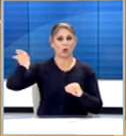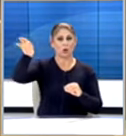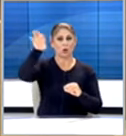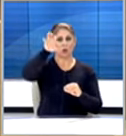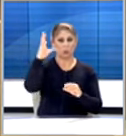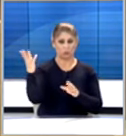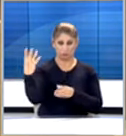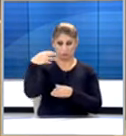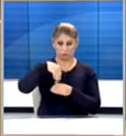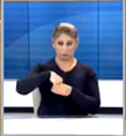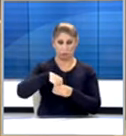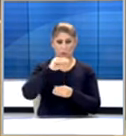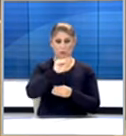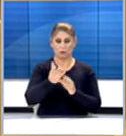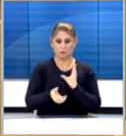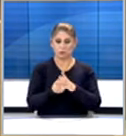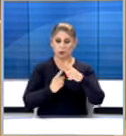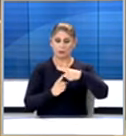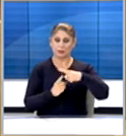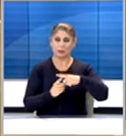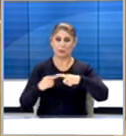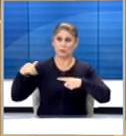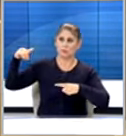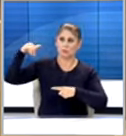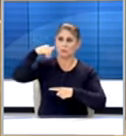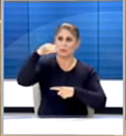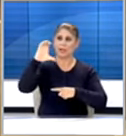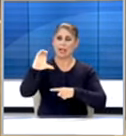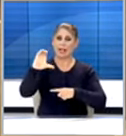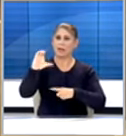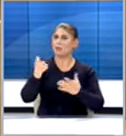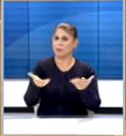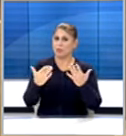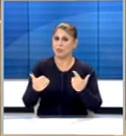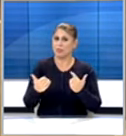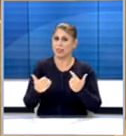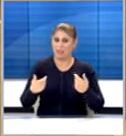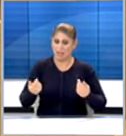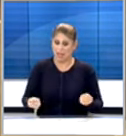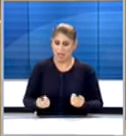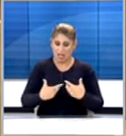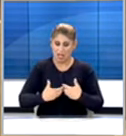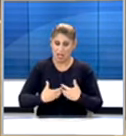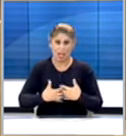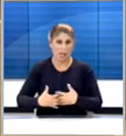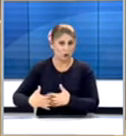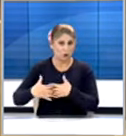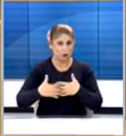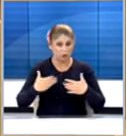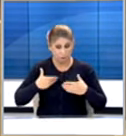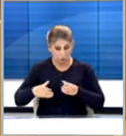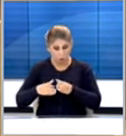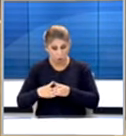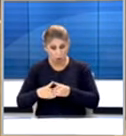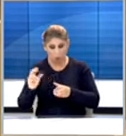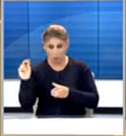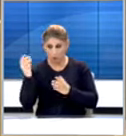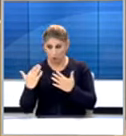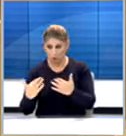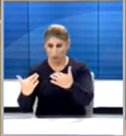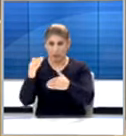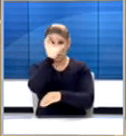παραγγελία, για τα νέα τύπου Καναντέρ που δεν υπήρχε γραμμή παραγωγής. Άρα εμείς ως κόμμα και στη Βουλή και στην